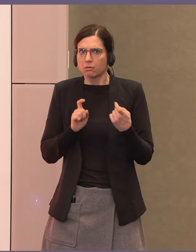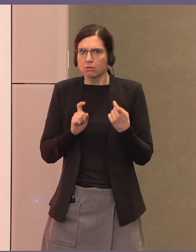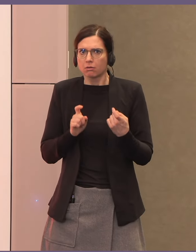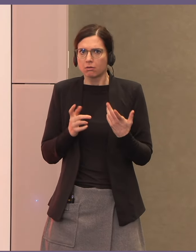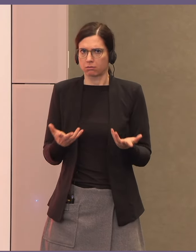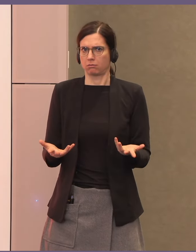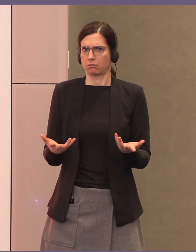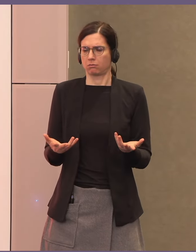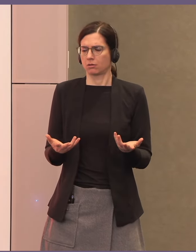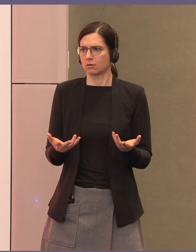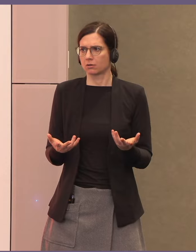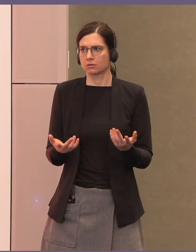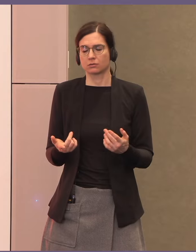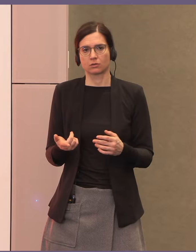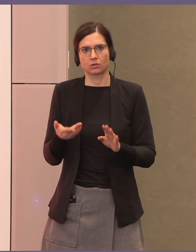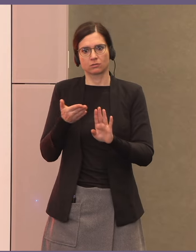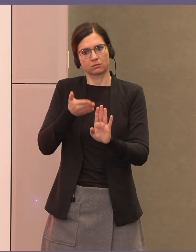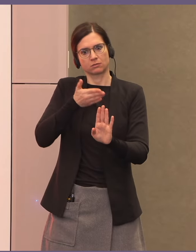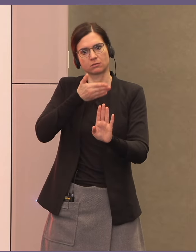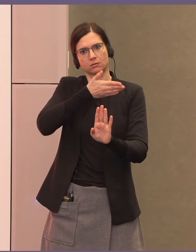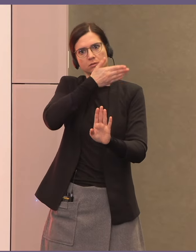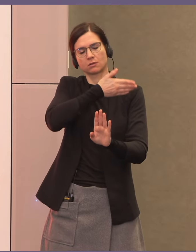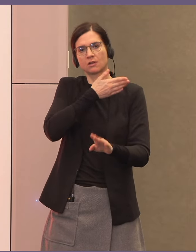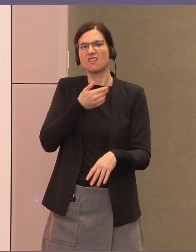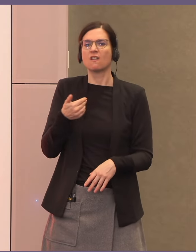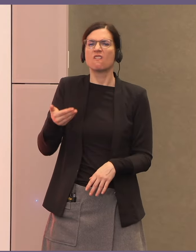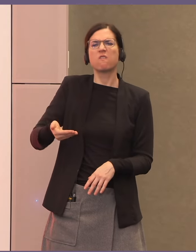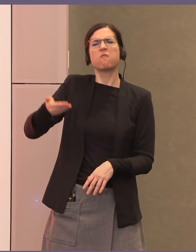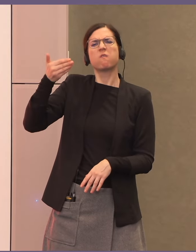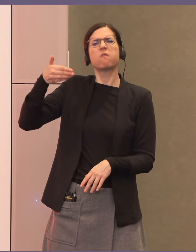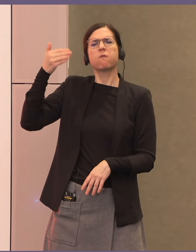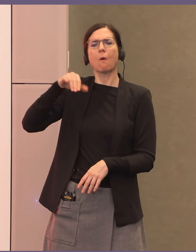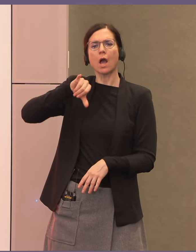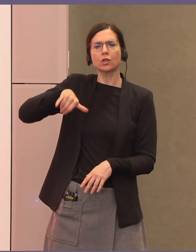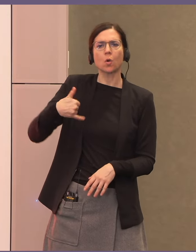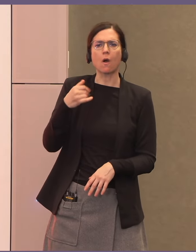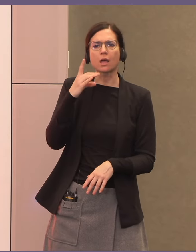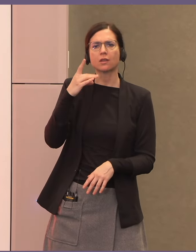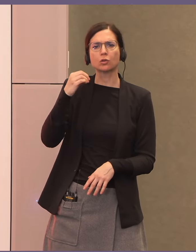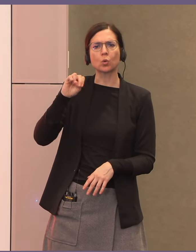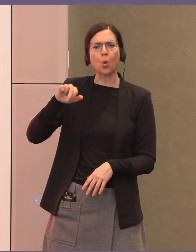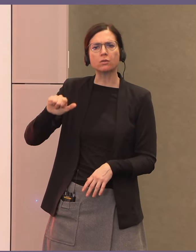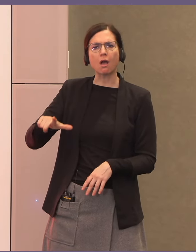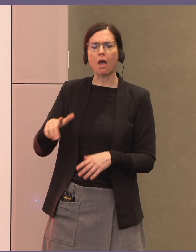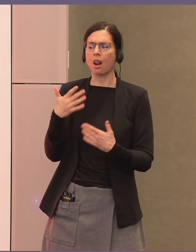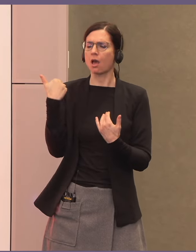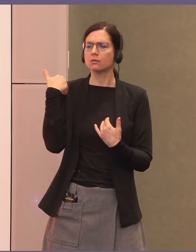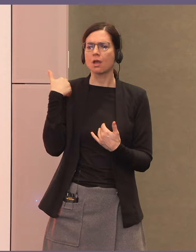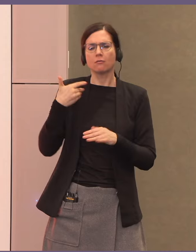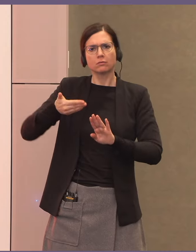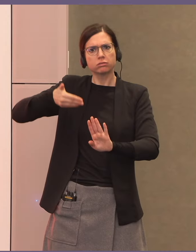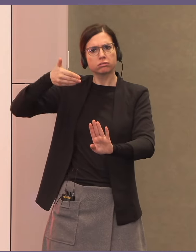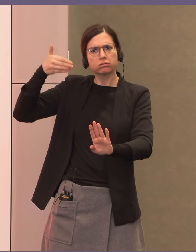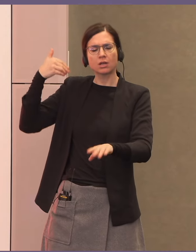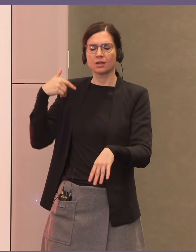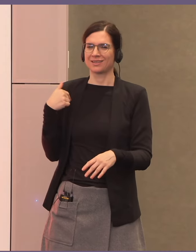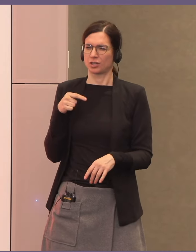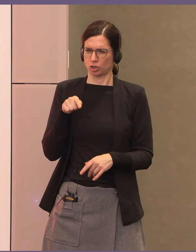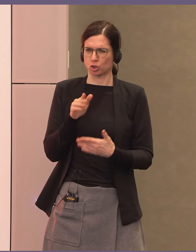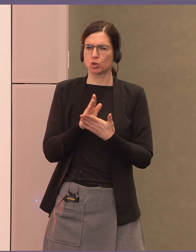wie zu den Zeiten vor Johanna Tonal, um das so zu sagen. Und das ist der Beginn von